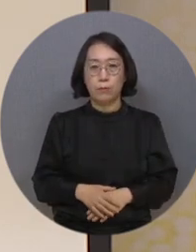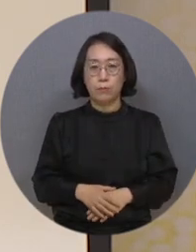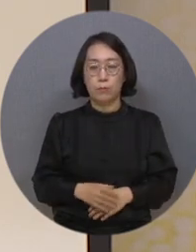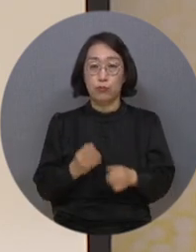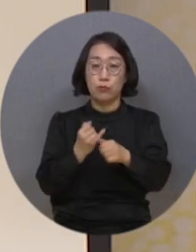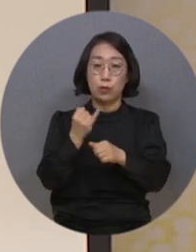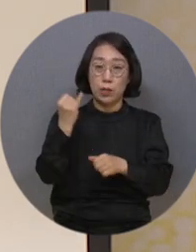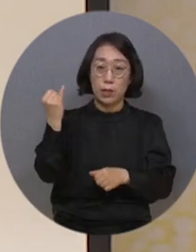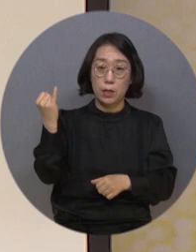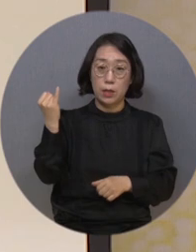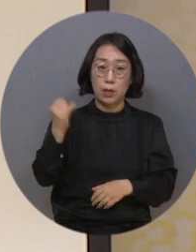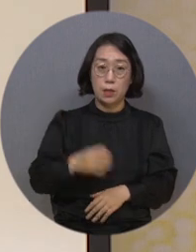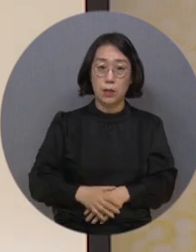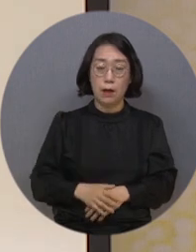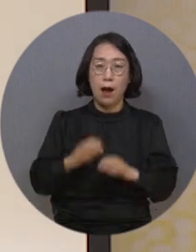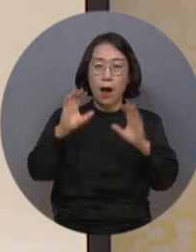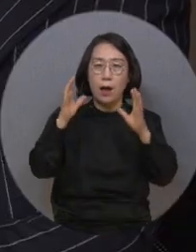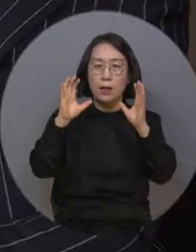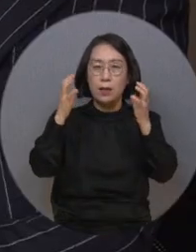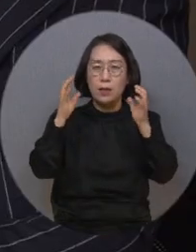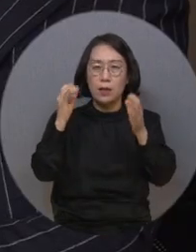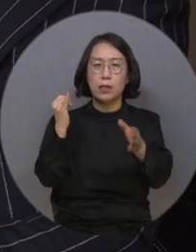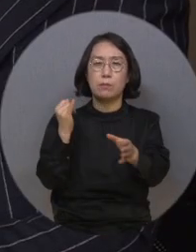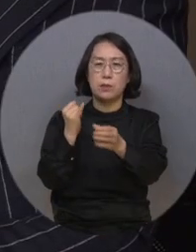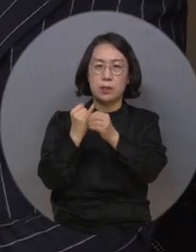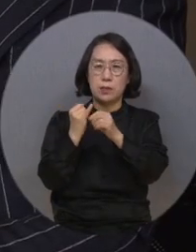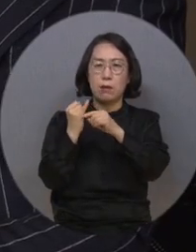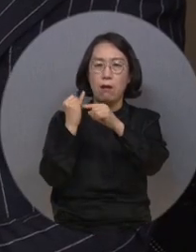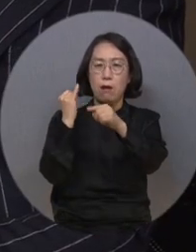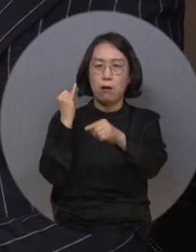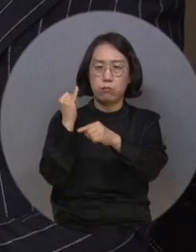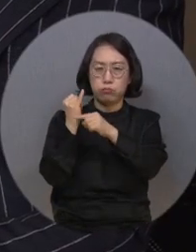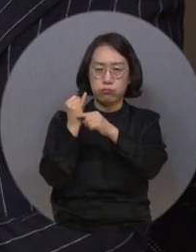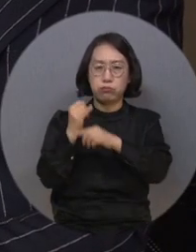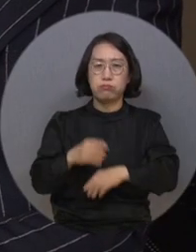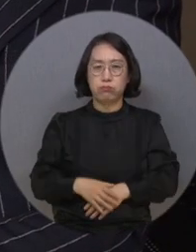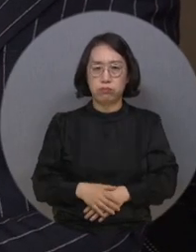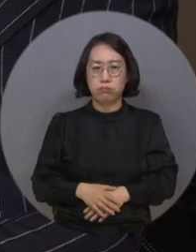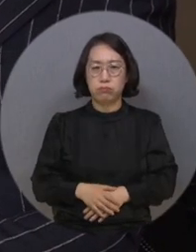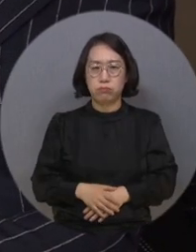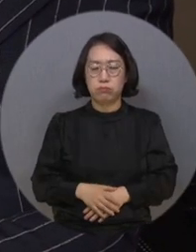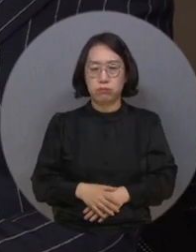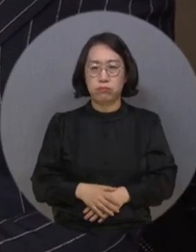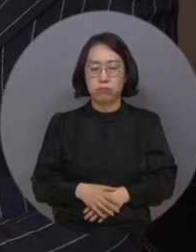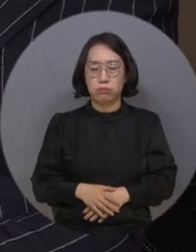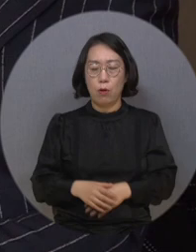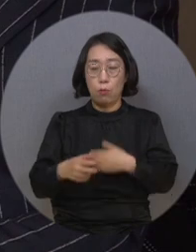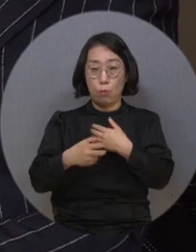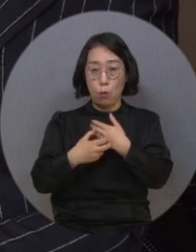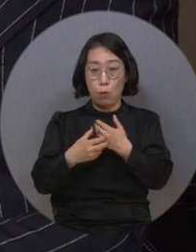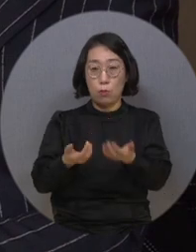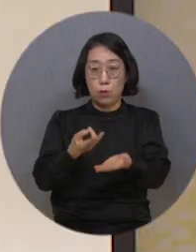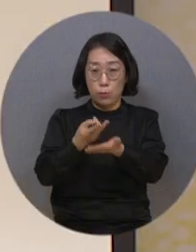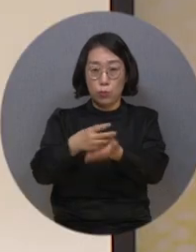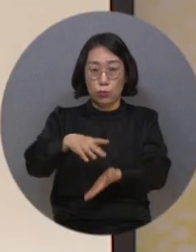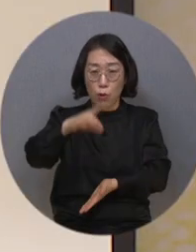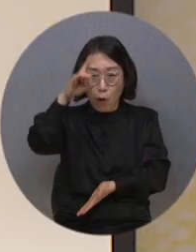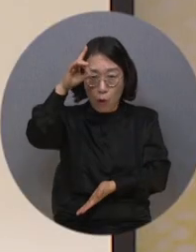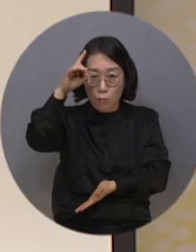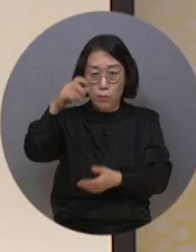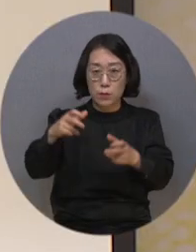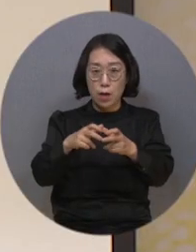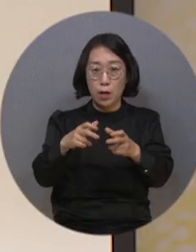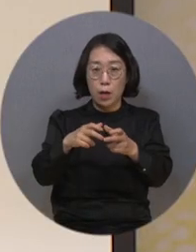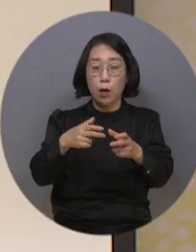저희 아내가 아기를 가진 거예요. 그렇게 해서 병원 생활을 하면서 처음부터 장애를 입지 않았던